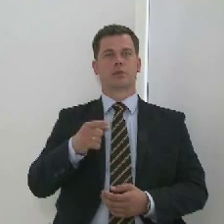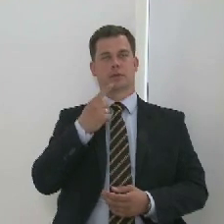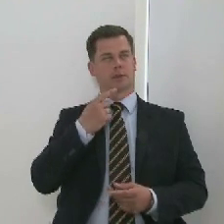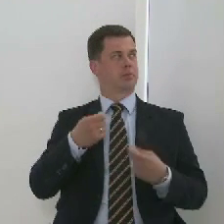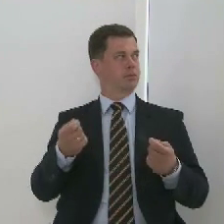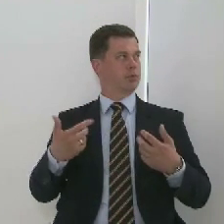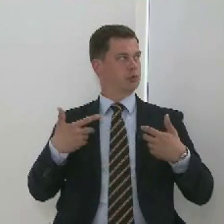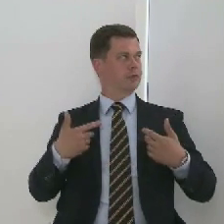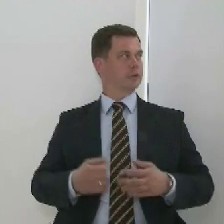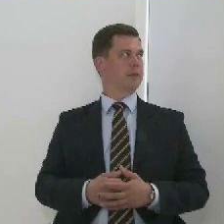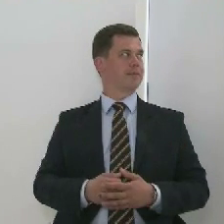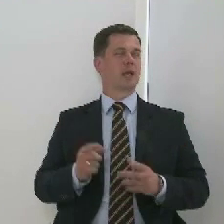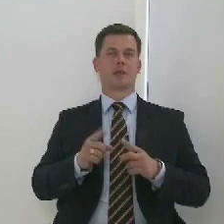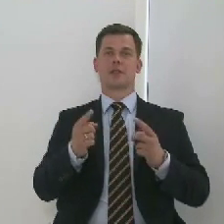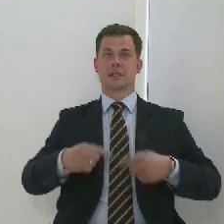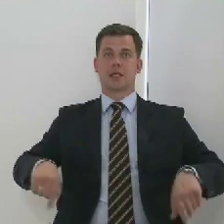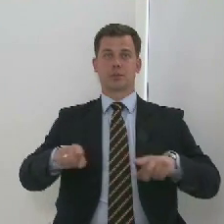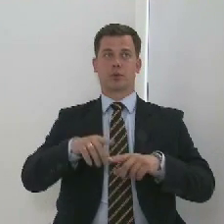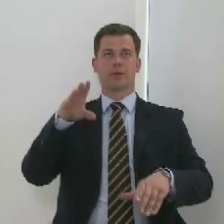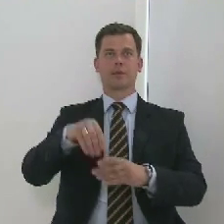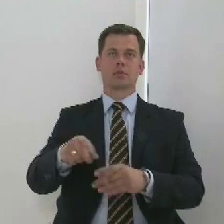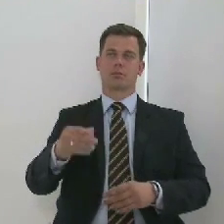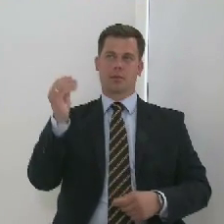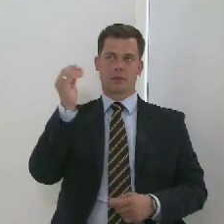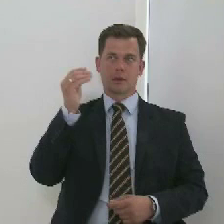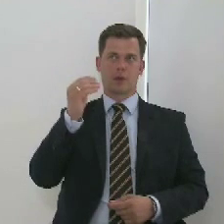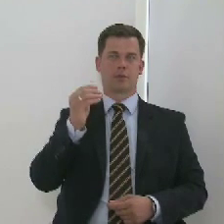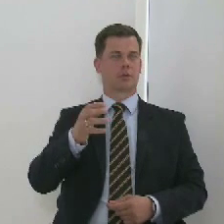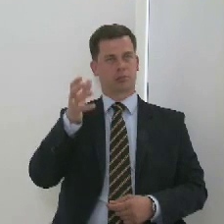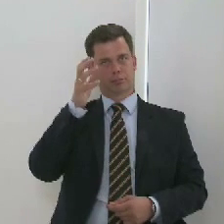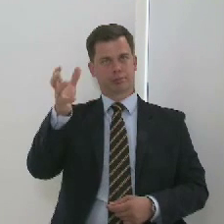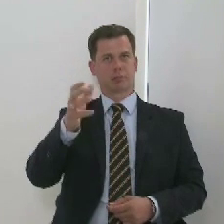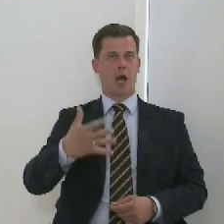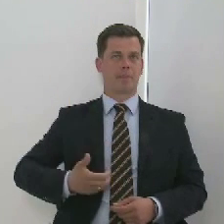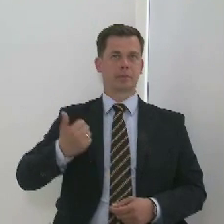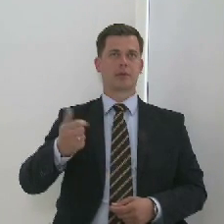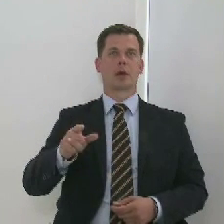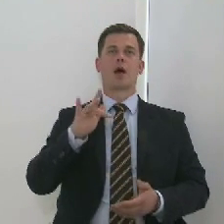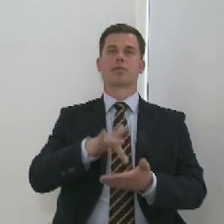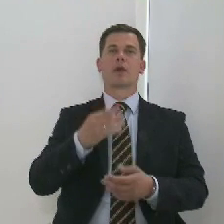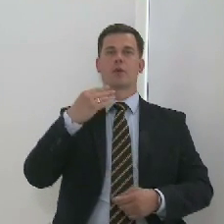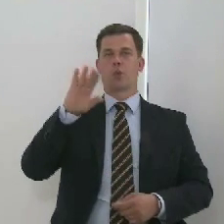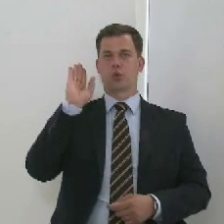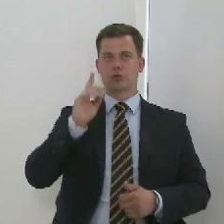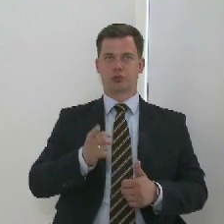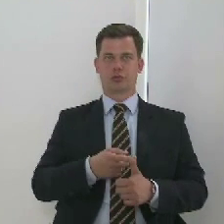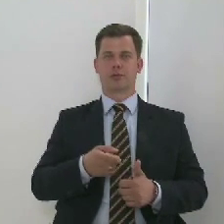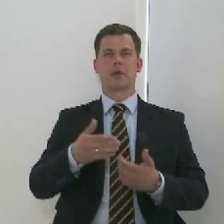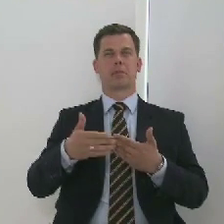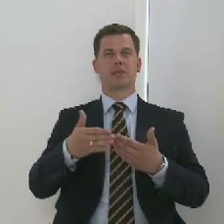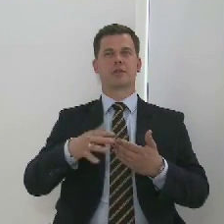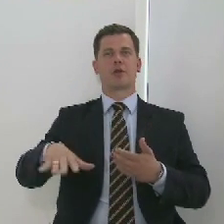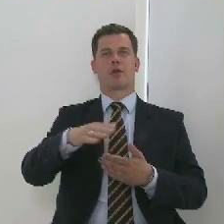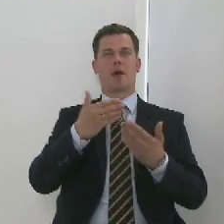spożywcze. Nasz zespół tworzą utalentowani i ambitni naukowcy. Jesteśmy zlokalizowani w Łodzi, blisko